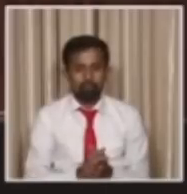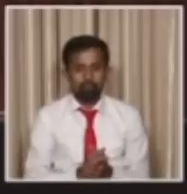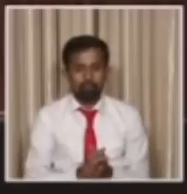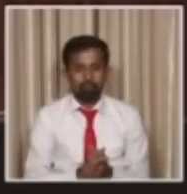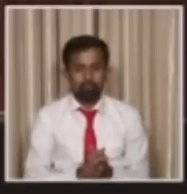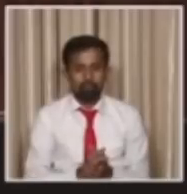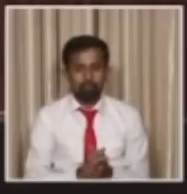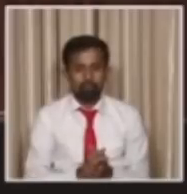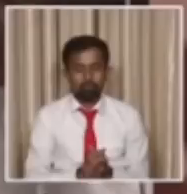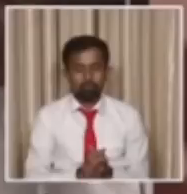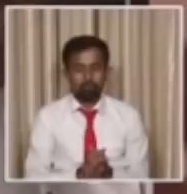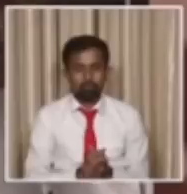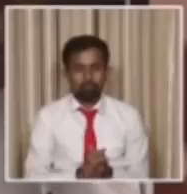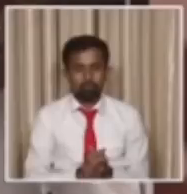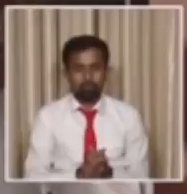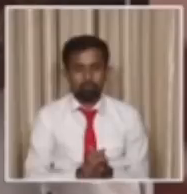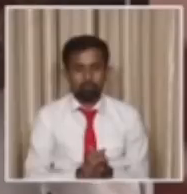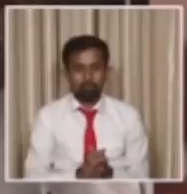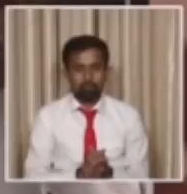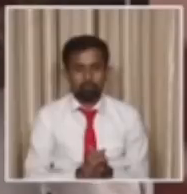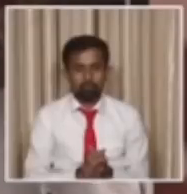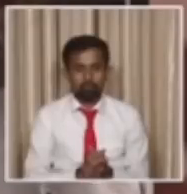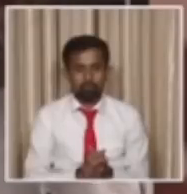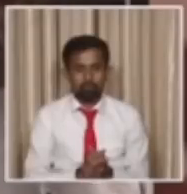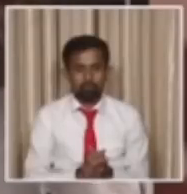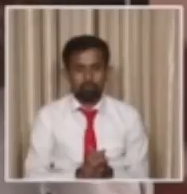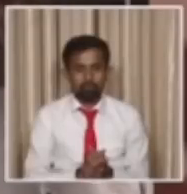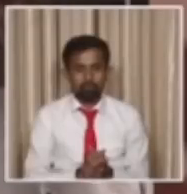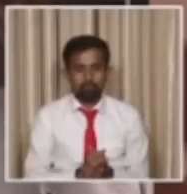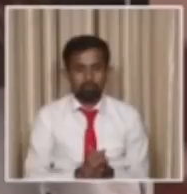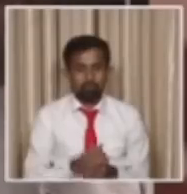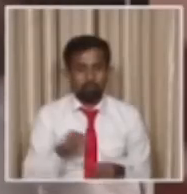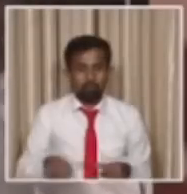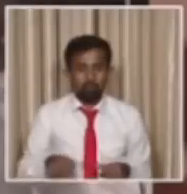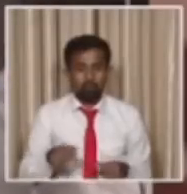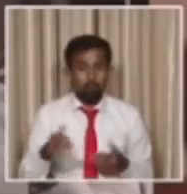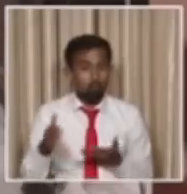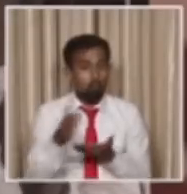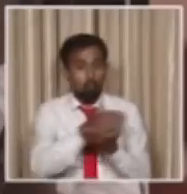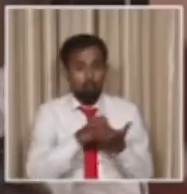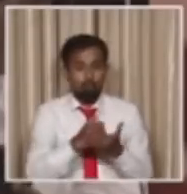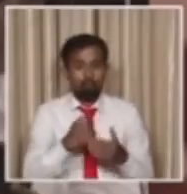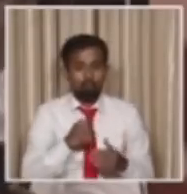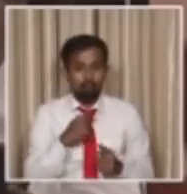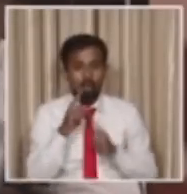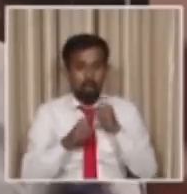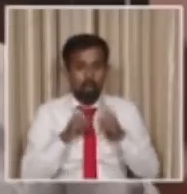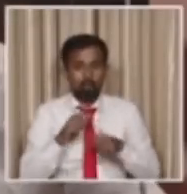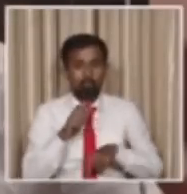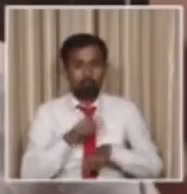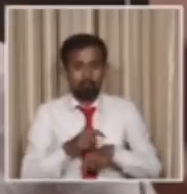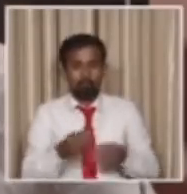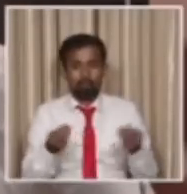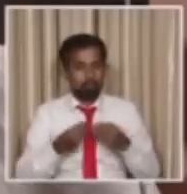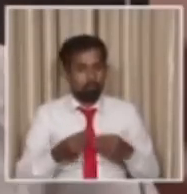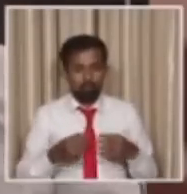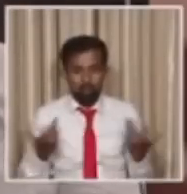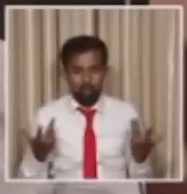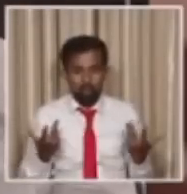නෙවෙයි today all of you all didn't allow me to speak right every time you all interrupted and